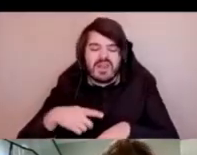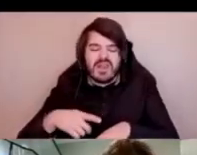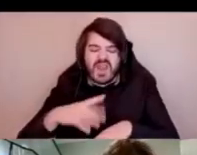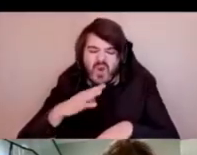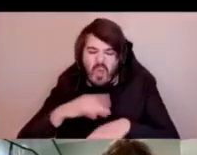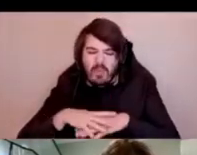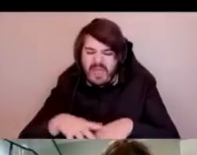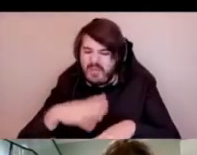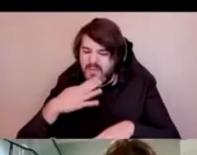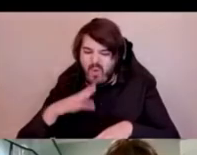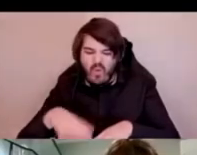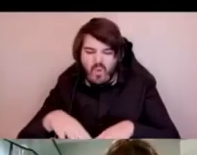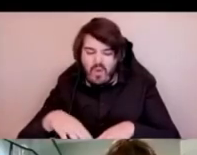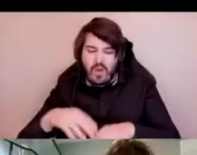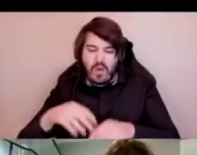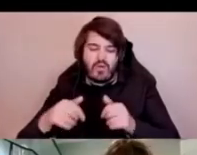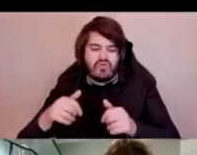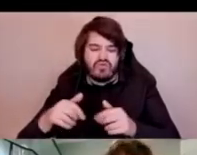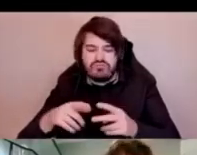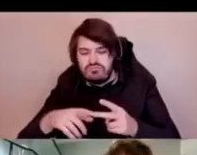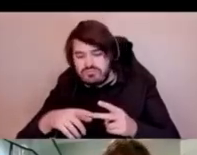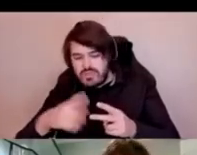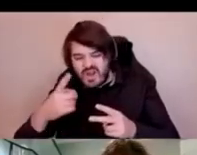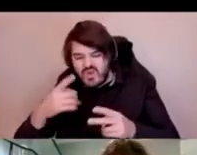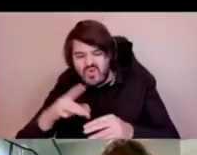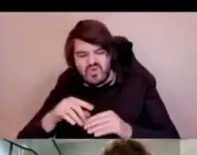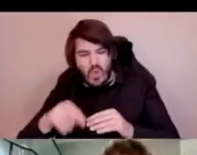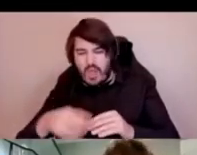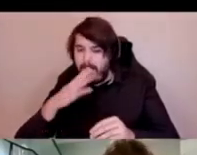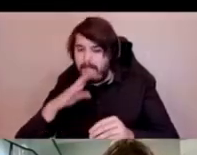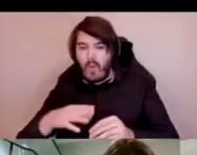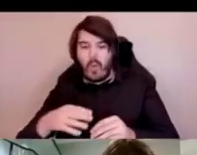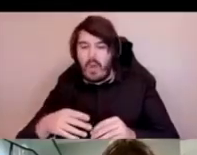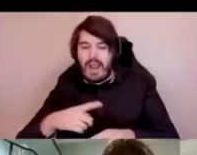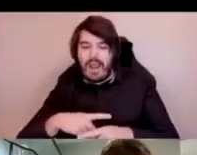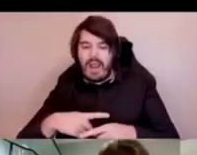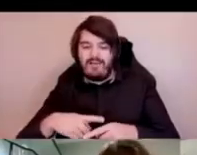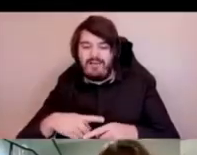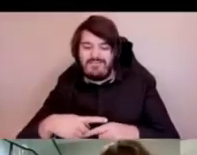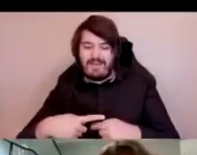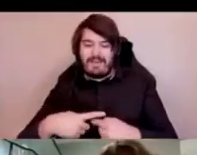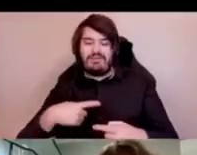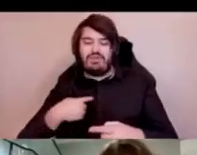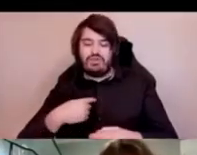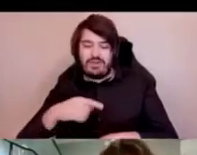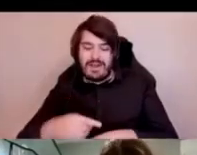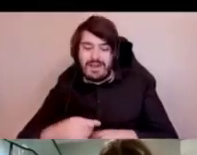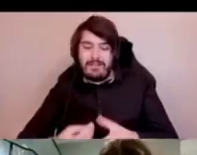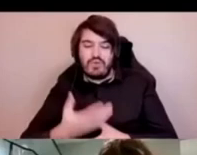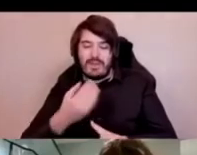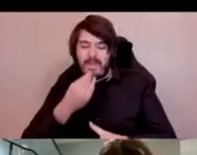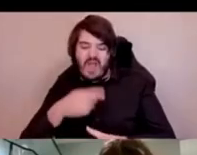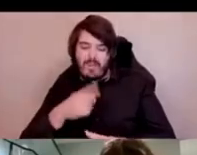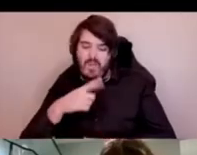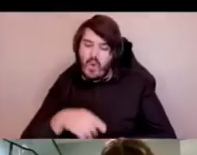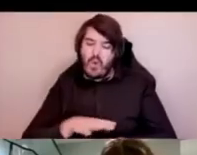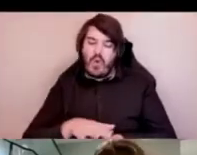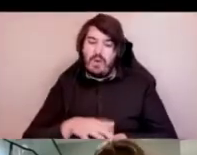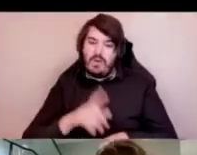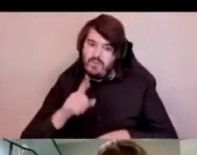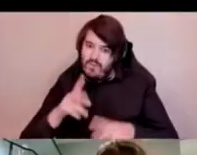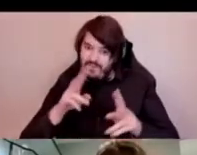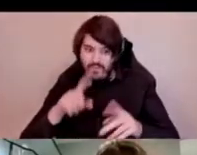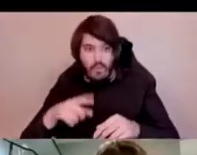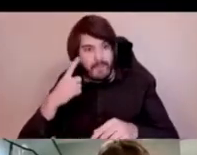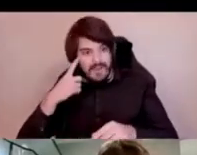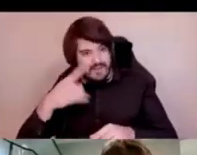contaminé? Est-ce qu'il y a quelque chose dans le sol qui n'est pas bon pour nous, qui nous empêche de faire de la culture en pleine terre? Ça, il